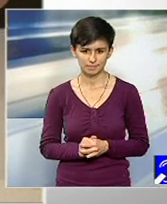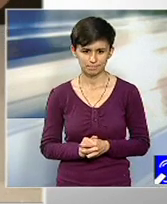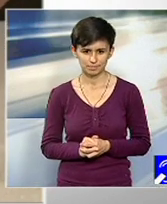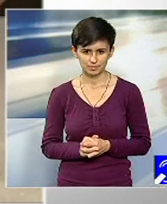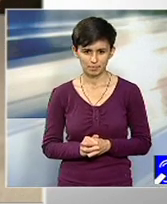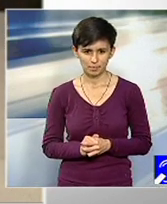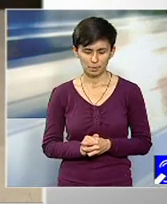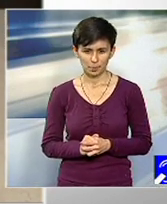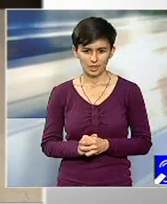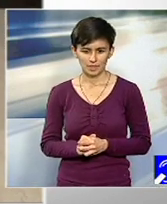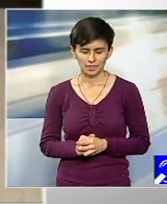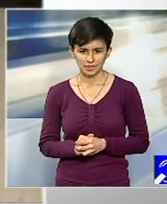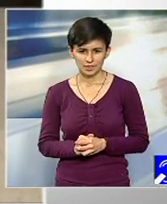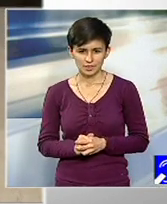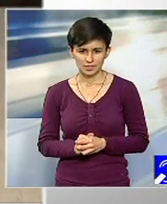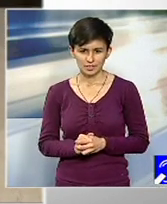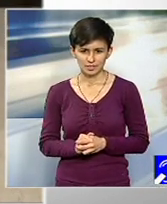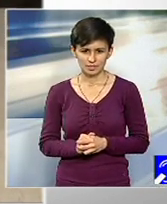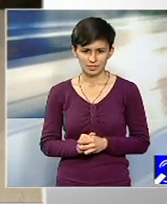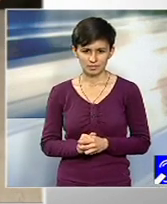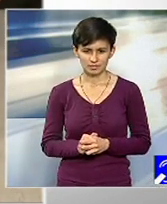O punem pe toată?